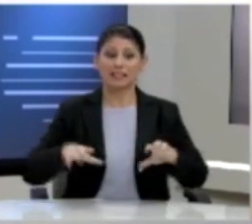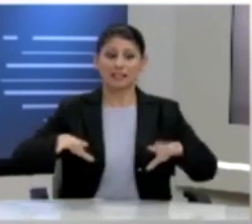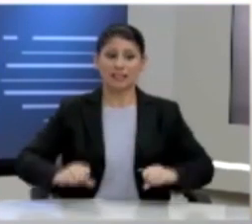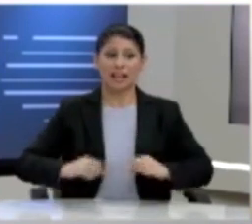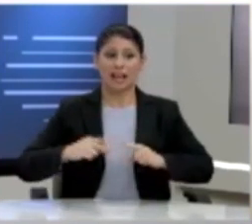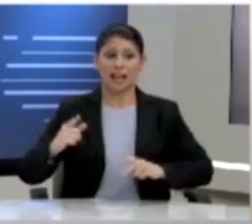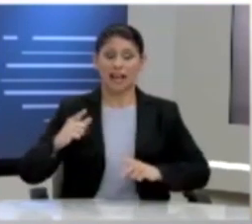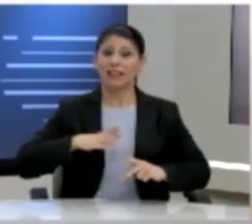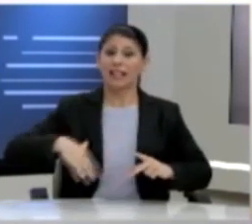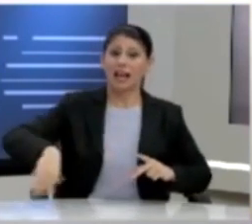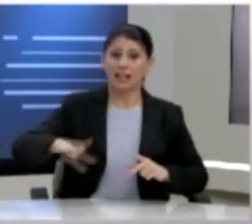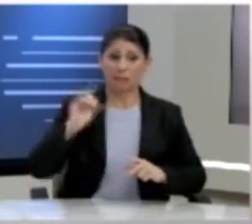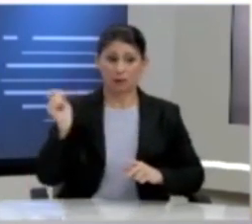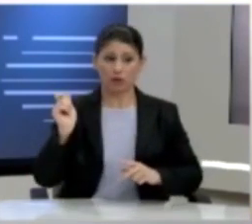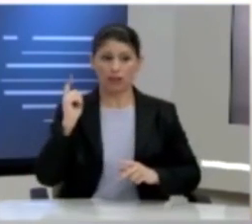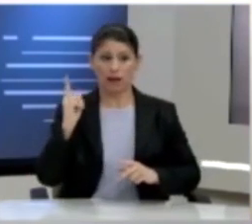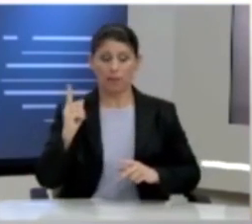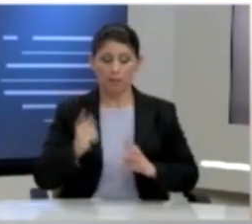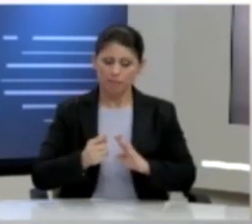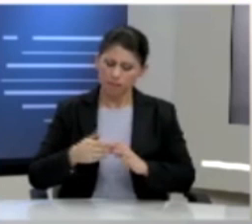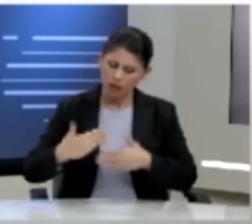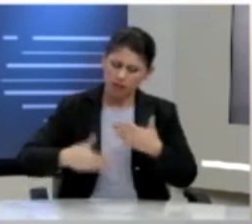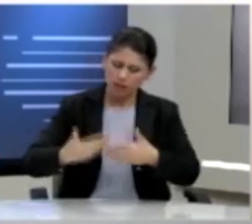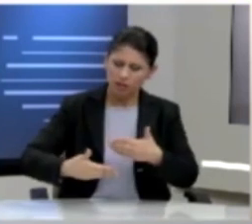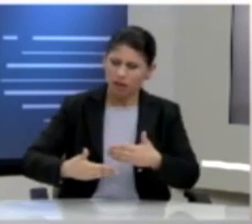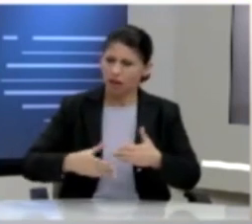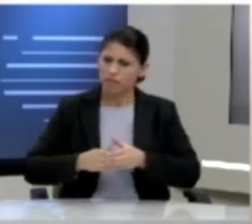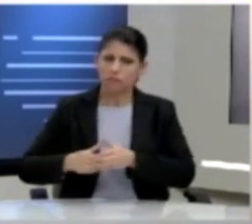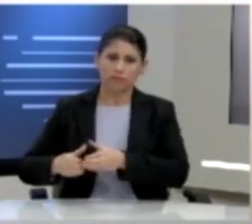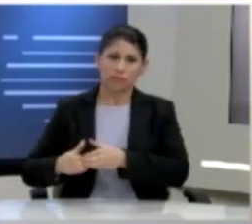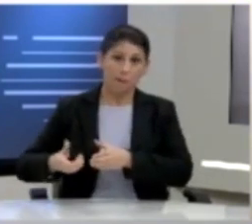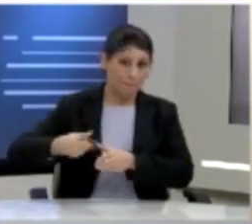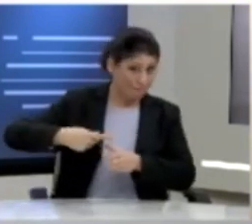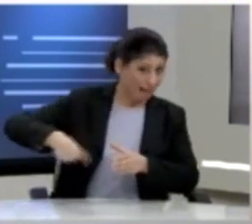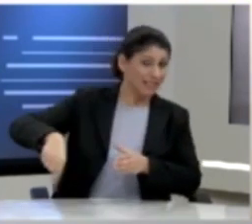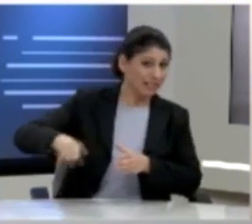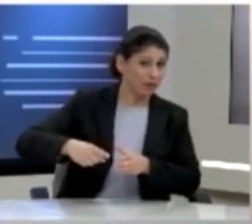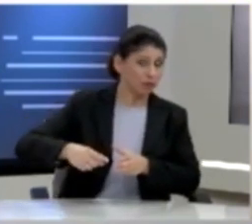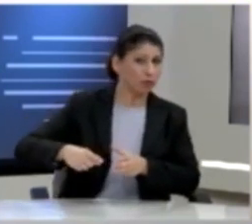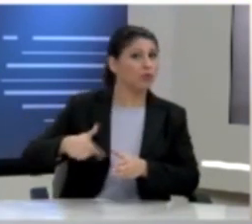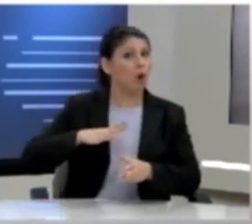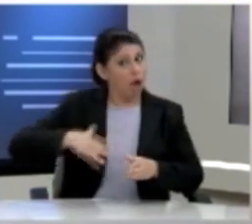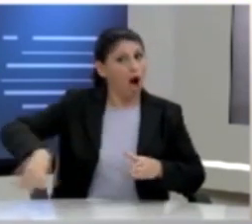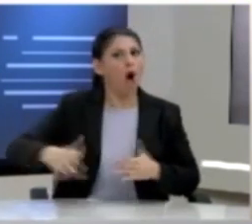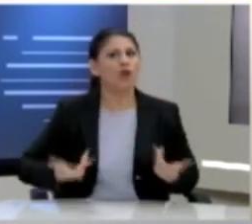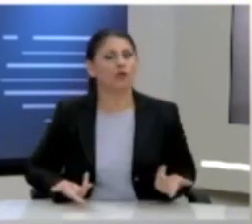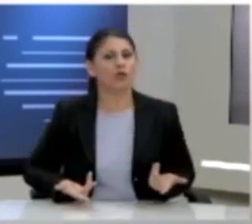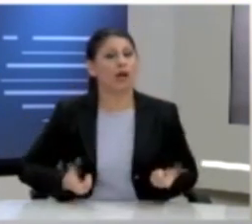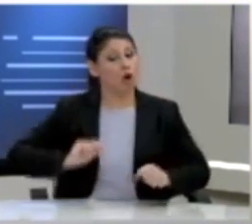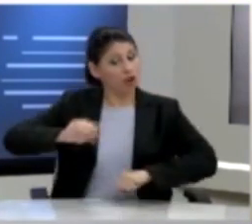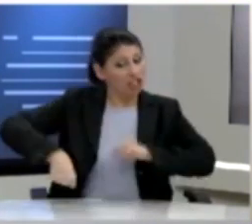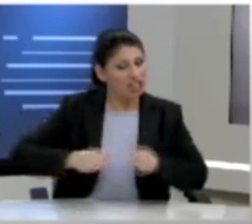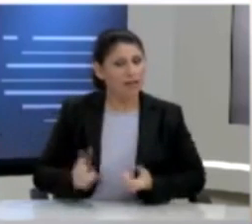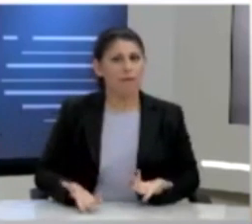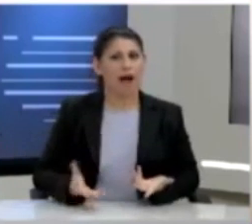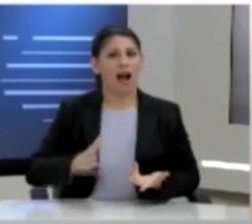κυρίαρχης αντιλαϊκής πολιτικής από μια σειρά παράγοντες, ανάμεσα στους οποίους μπορεί να είναι και ο λαός, το κίνημά